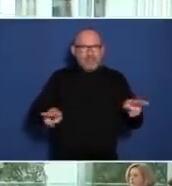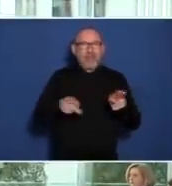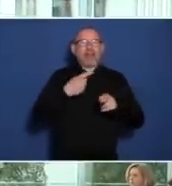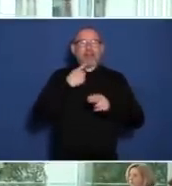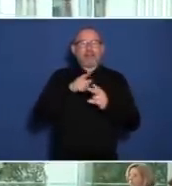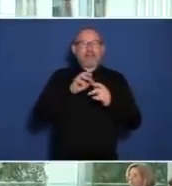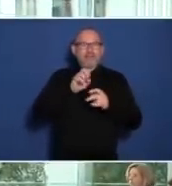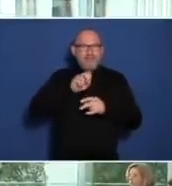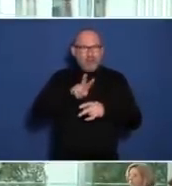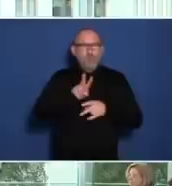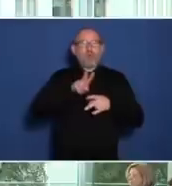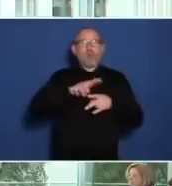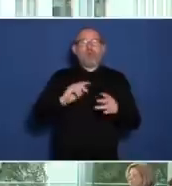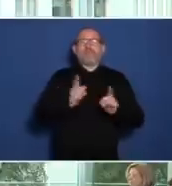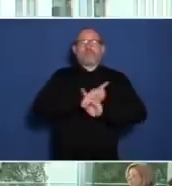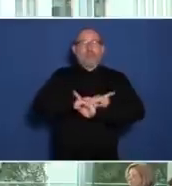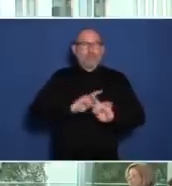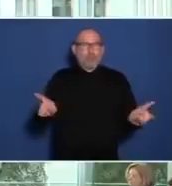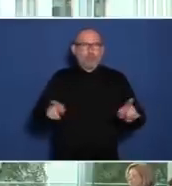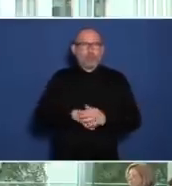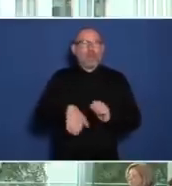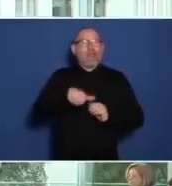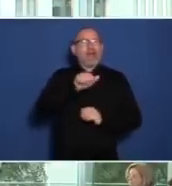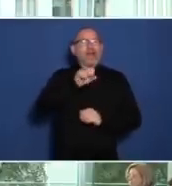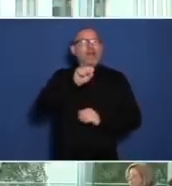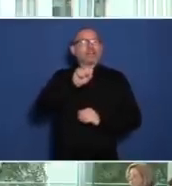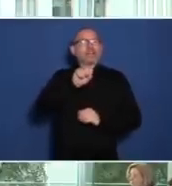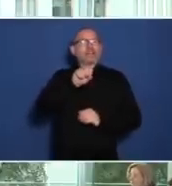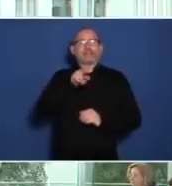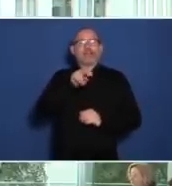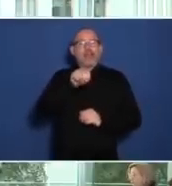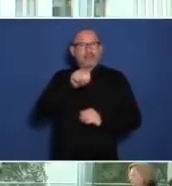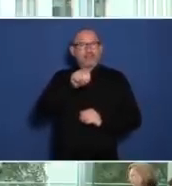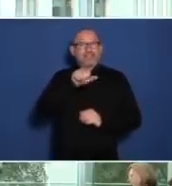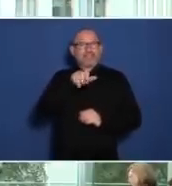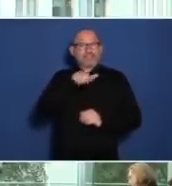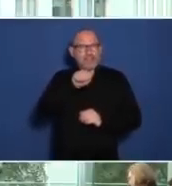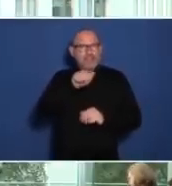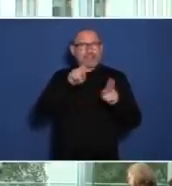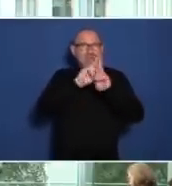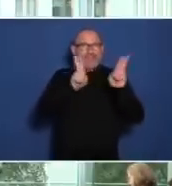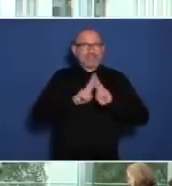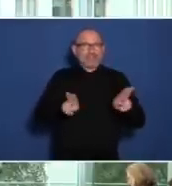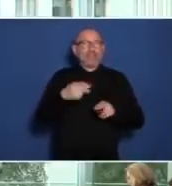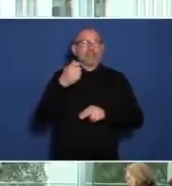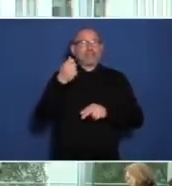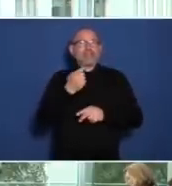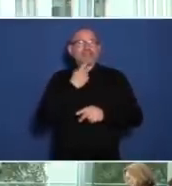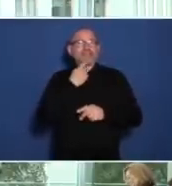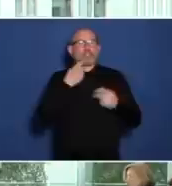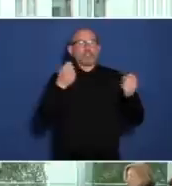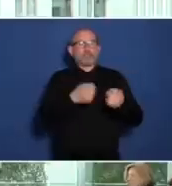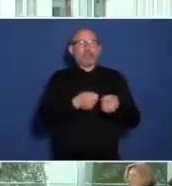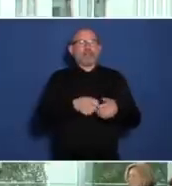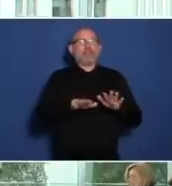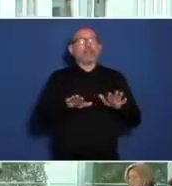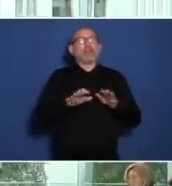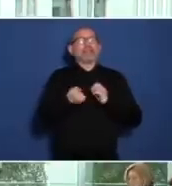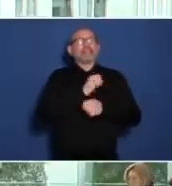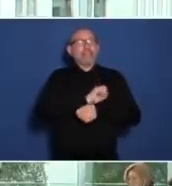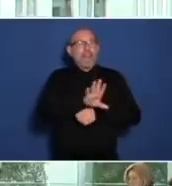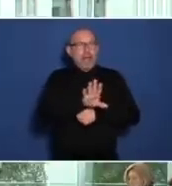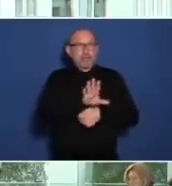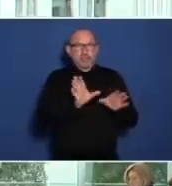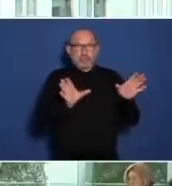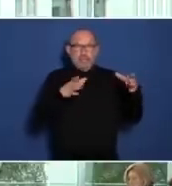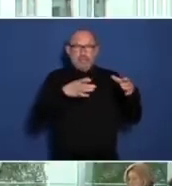verboten. Die Vereinigung ANSA International hat Geld und Sachspenden innerhalb der islamischen Gemeinschaft in Deutschland